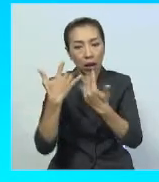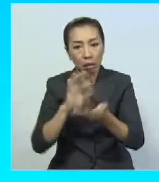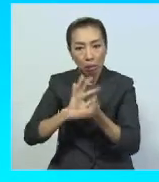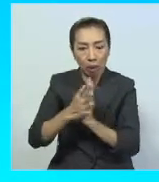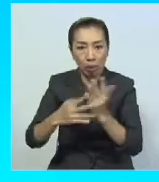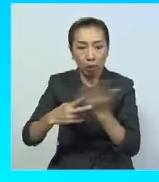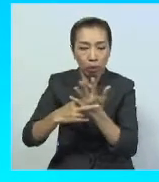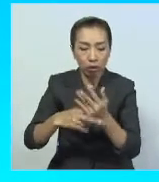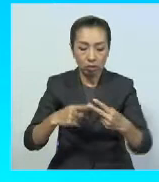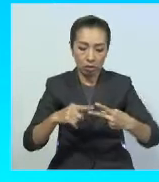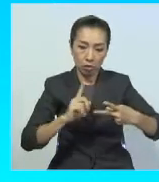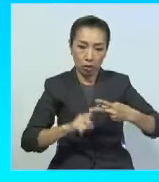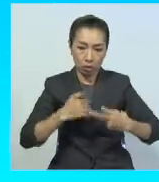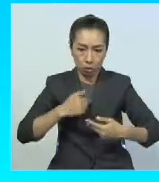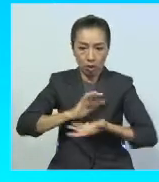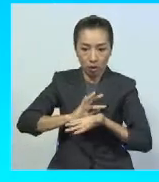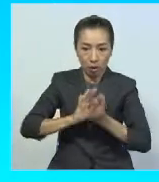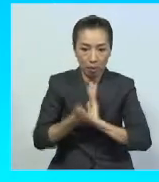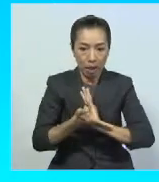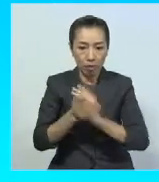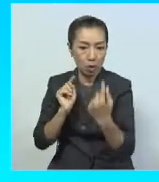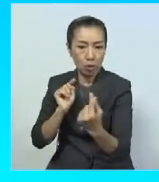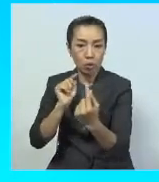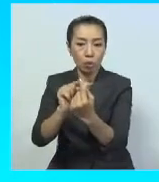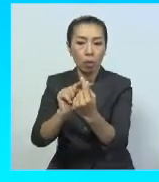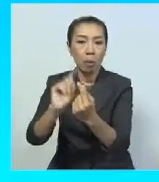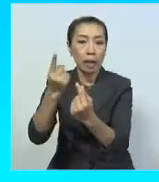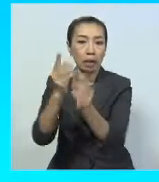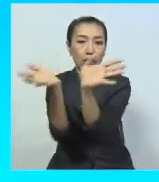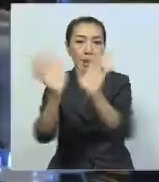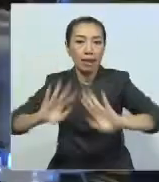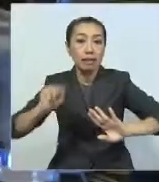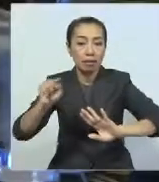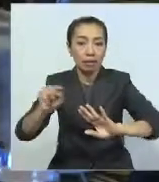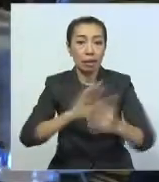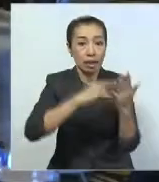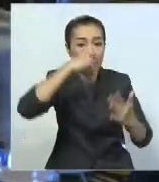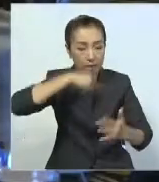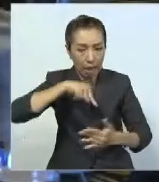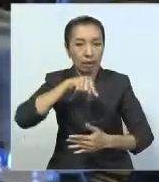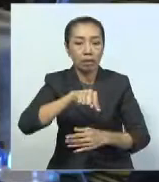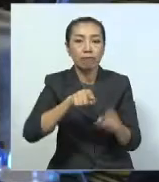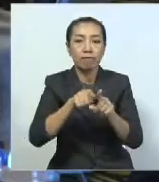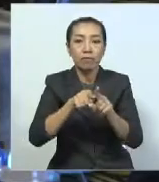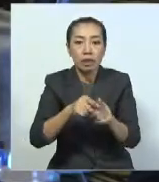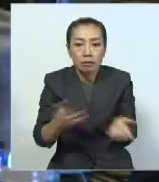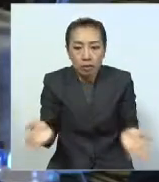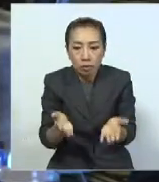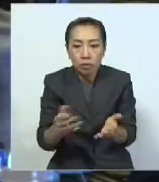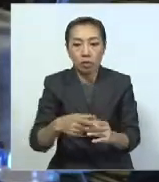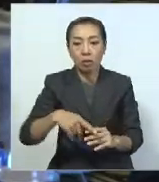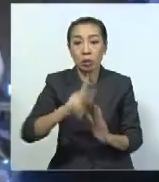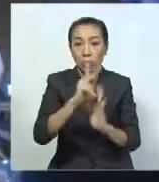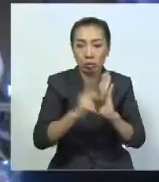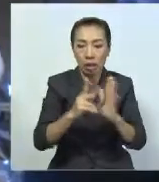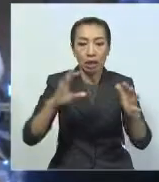และการปรับเปลี่ยนตัวเองเพื่อเข้าหากับยุคสมัยของภูมิภาคในอาเซียนโดยประเทศไทยเนี่ยล่ะค่ะก็จะได้ผลักดันพระราชบัญ